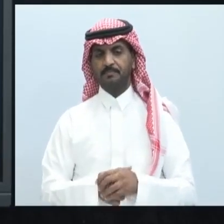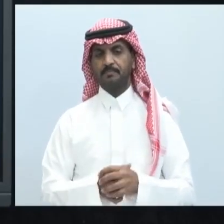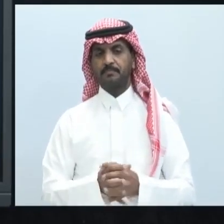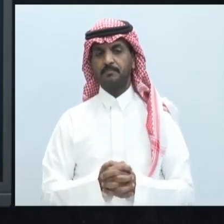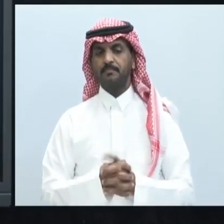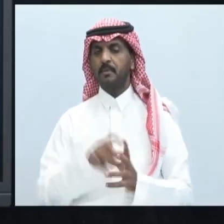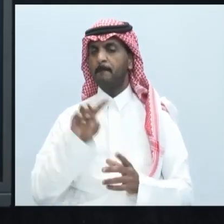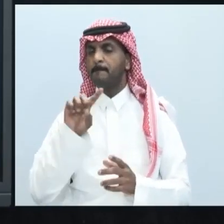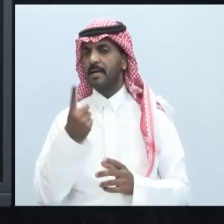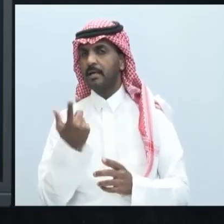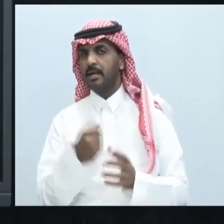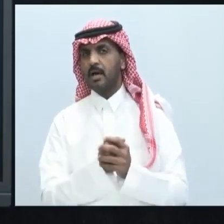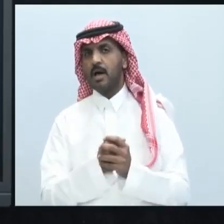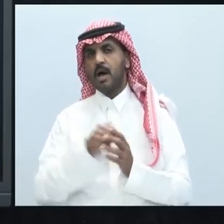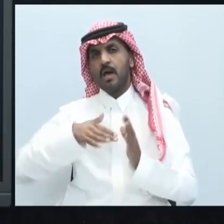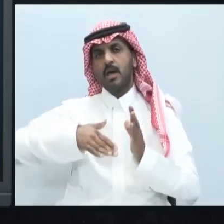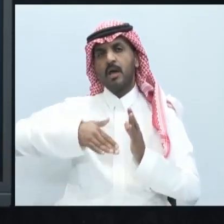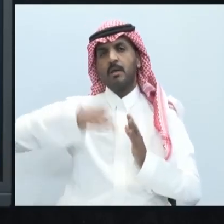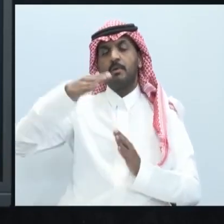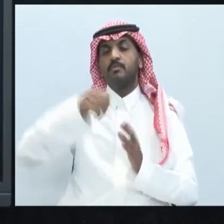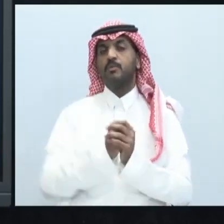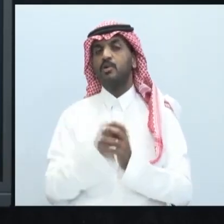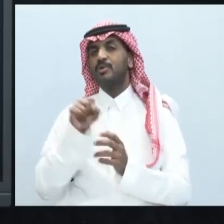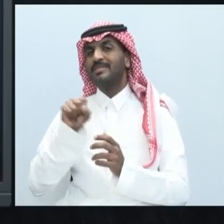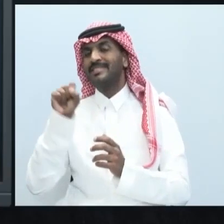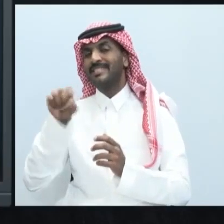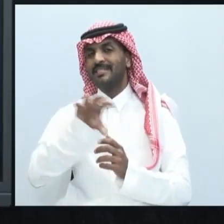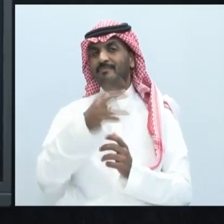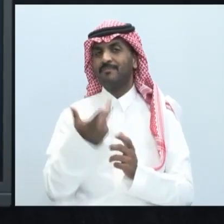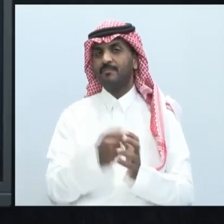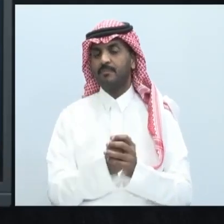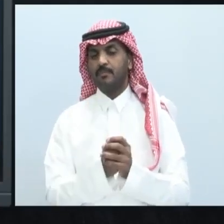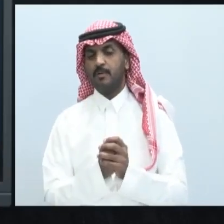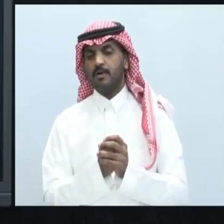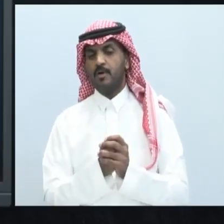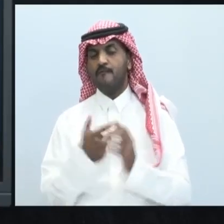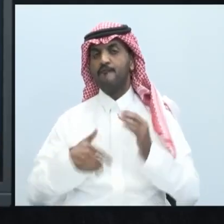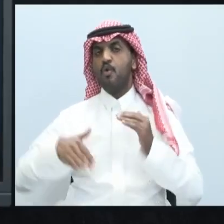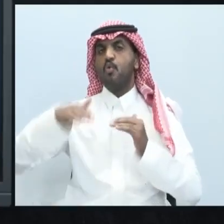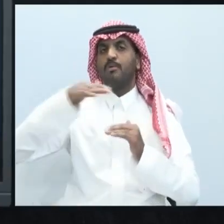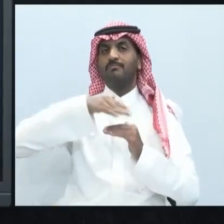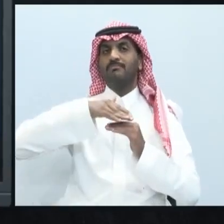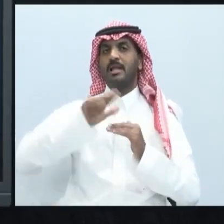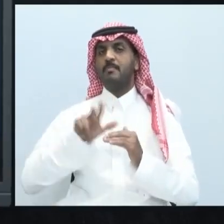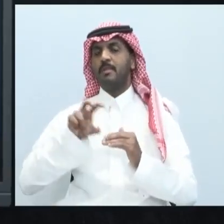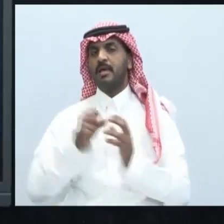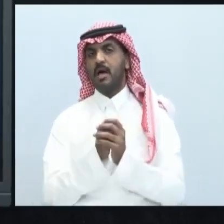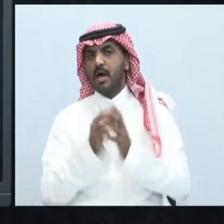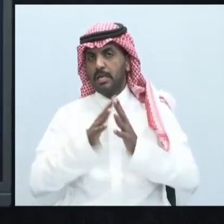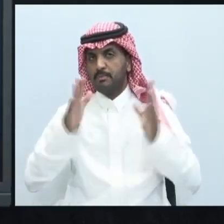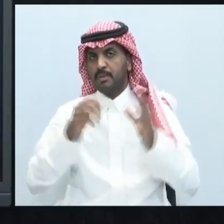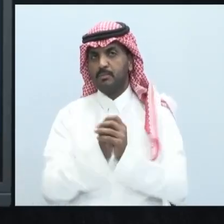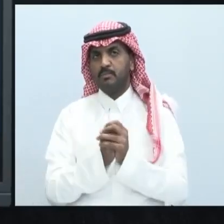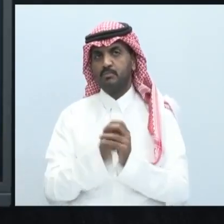ما هي اكبر مستويات تصنيف الموجوده امامكم نجد ان فوق المملكه هي اكبر مستويات